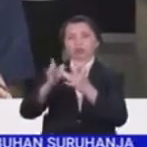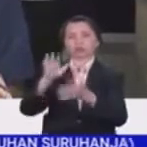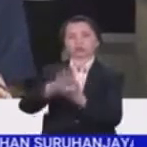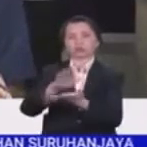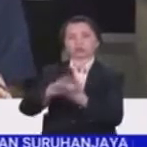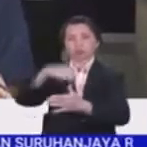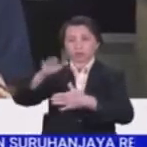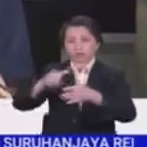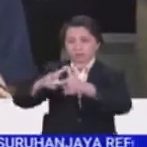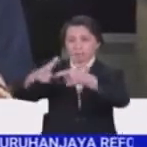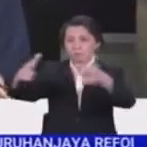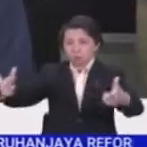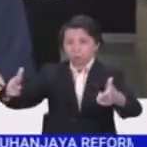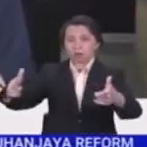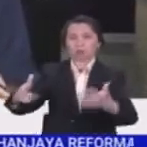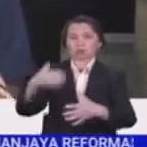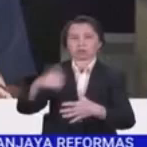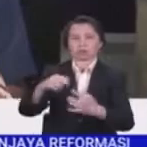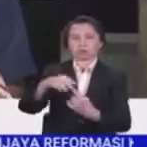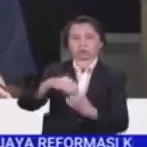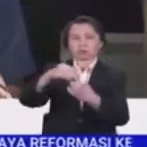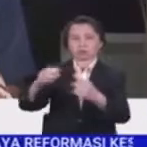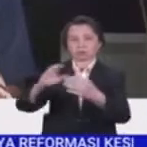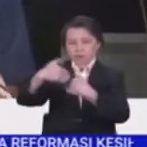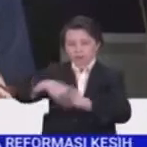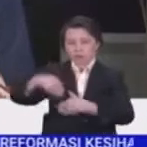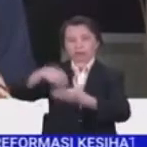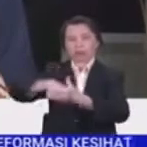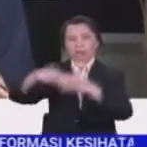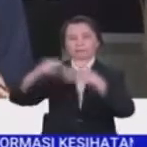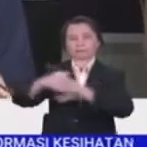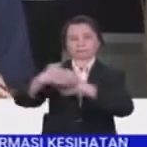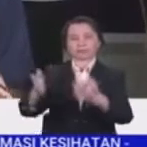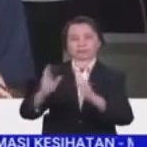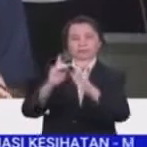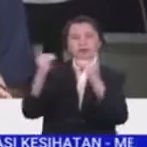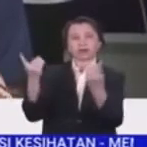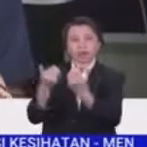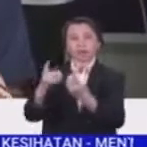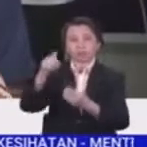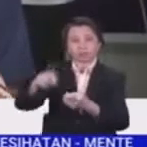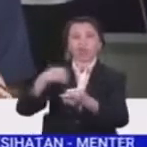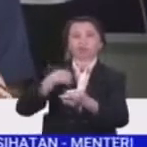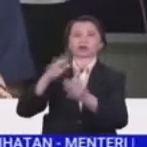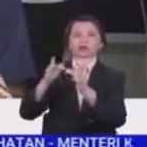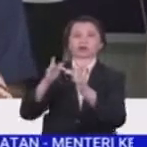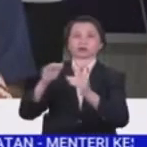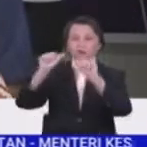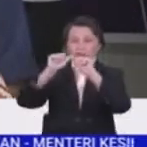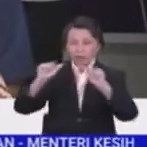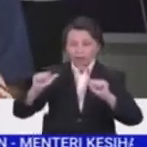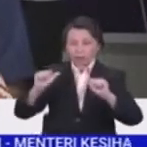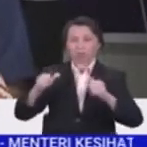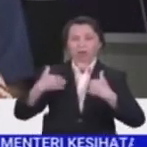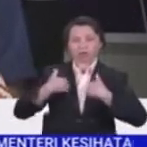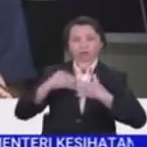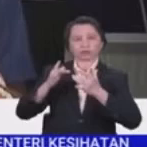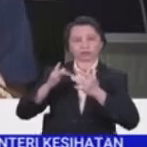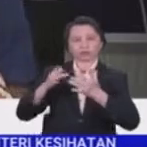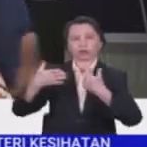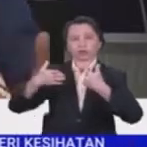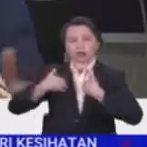ini lebih meluas, yang khususnya dalam kawasan bilik darjah. Dalam kawasan bilik darjah lebih meluas, dalam kawasan asrama, dalam